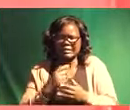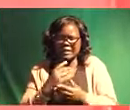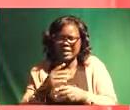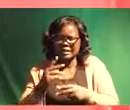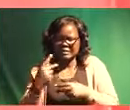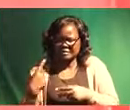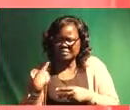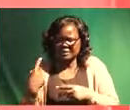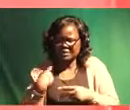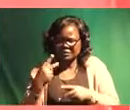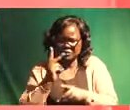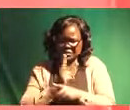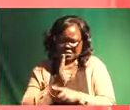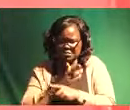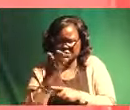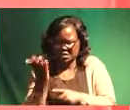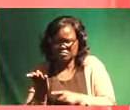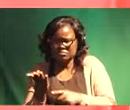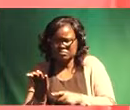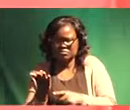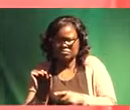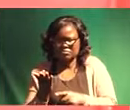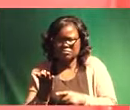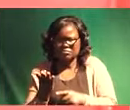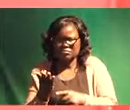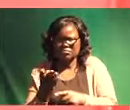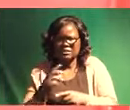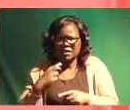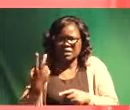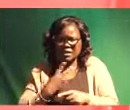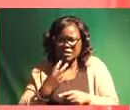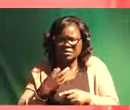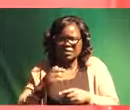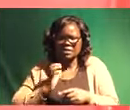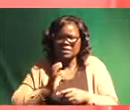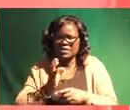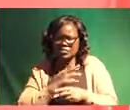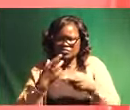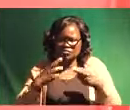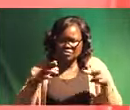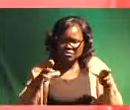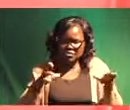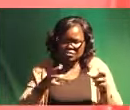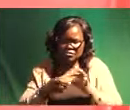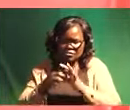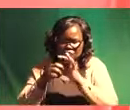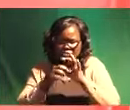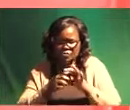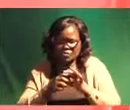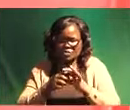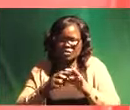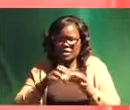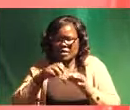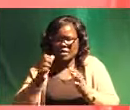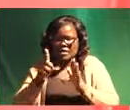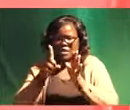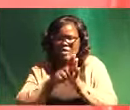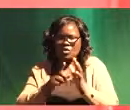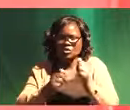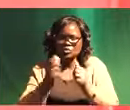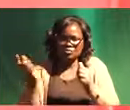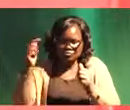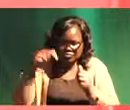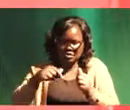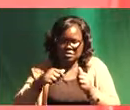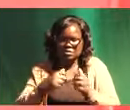partnership umeweka bipartisan. Sisi tukiwa Senate tuko tayari kuunganisha wewe na ile sheria yote utaleta.